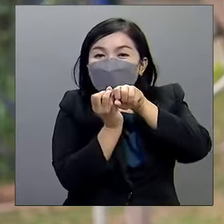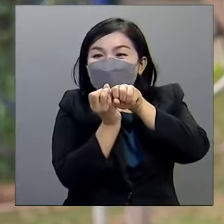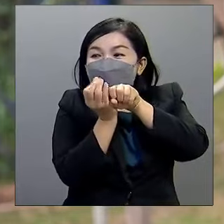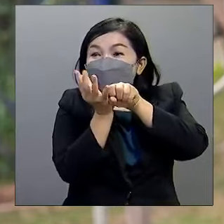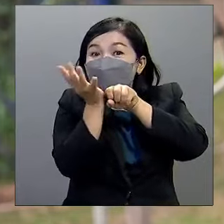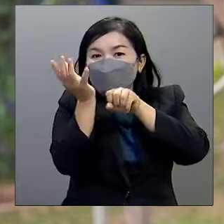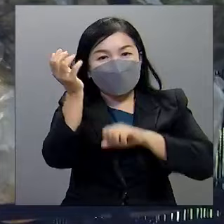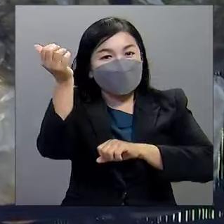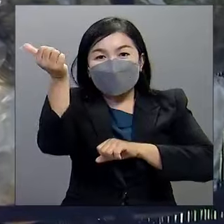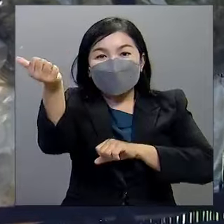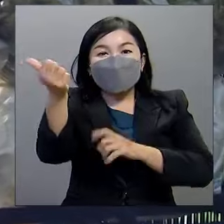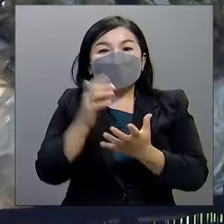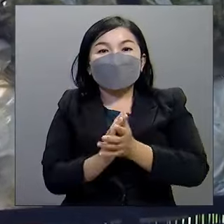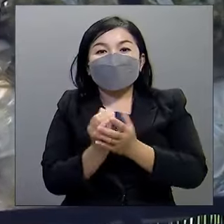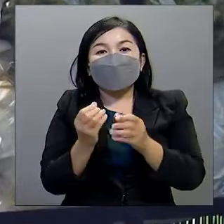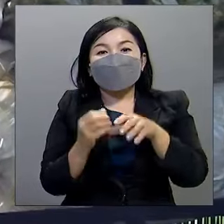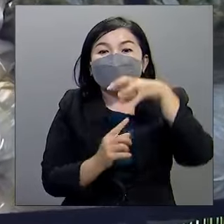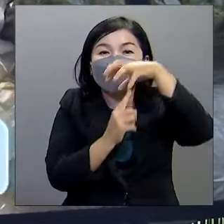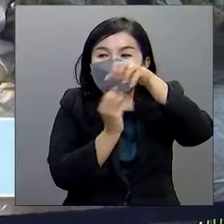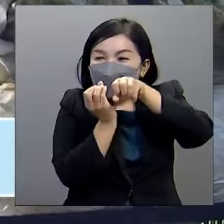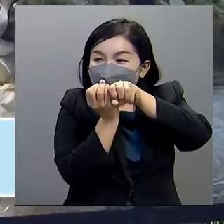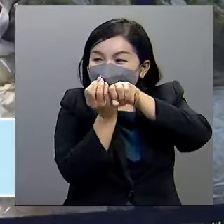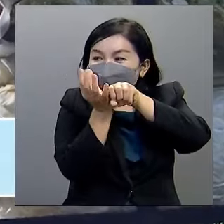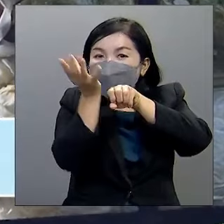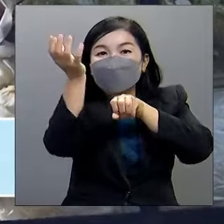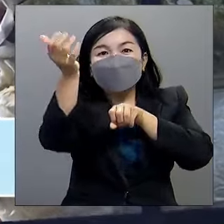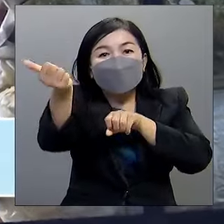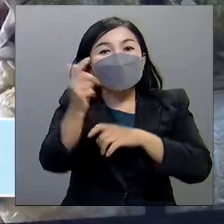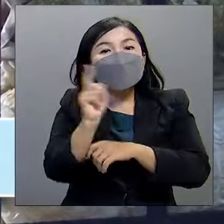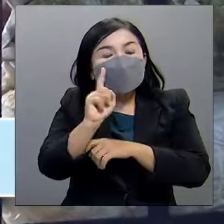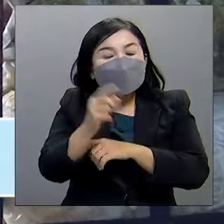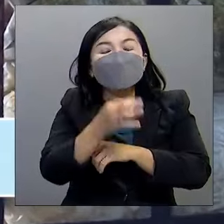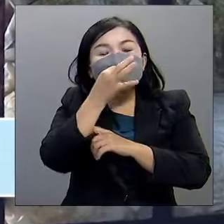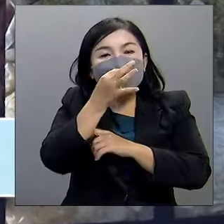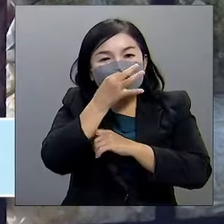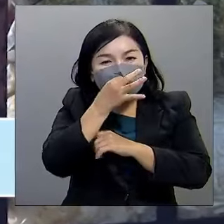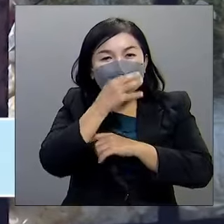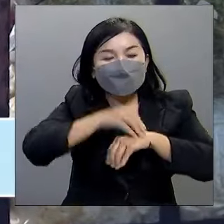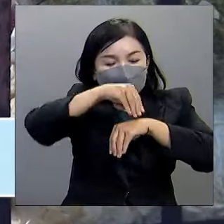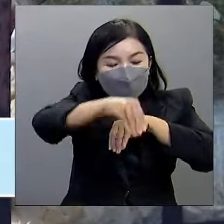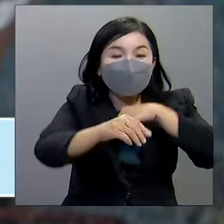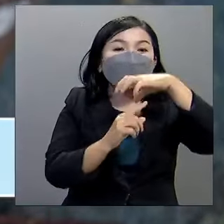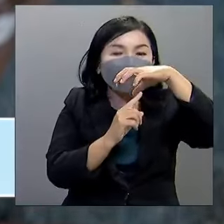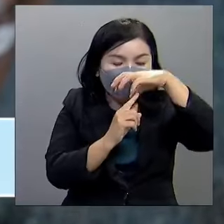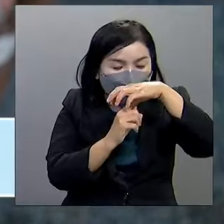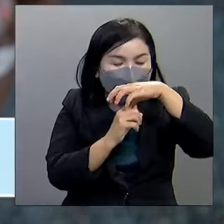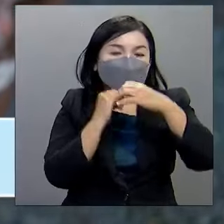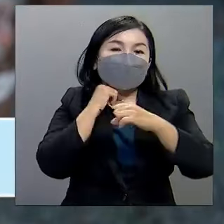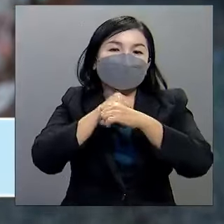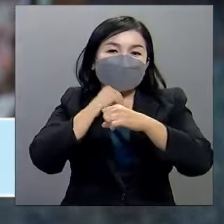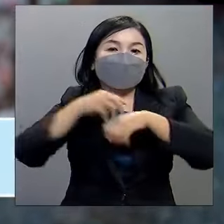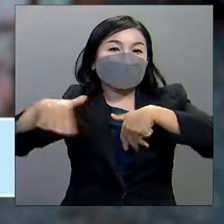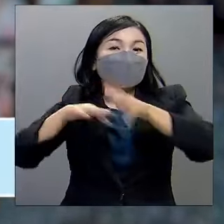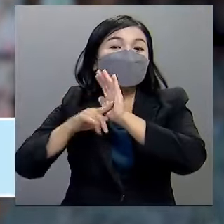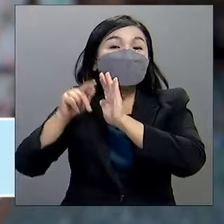างที่จะสมบูรณ์และเห็ดก็จะออกดีผมก็เลยเอาในเรื่องของอาชีพการเพาะเห็ดเนี่ยครับเข้ามาอยู่ในบริบทของพื้นที่ของ